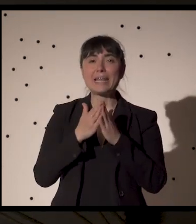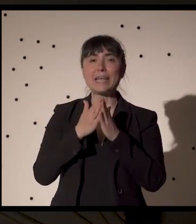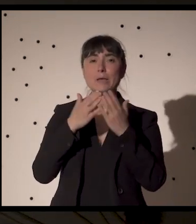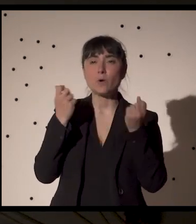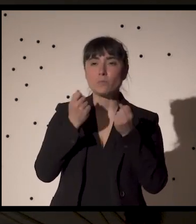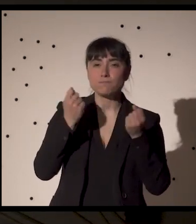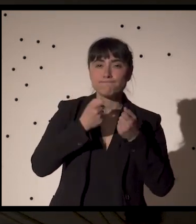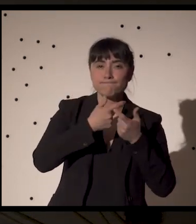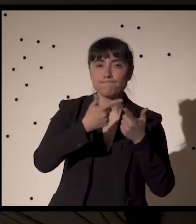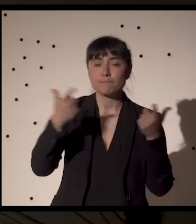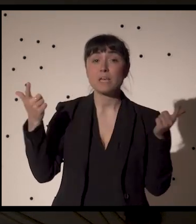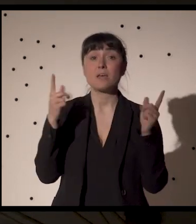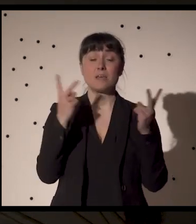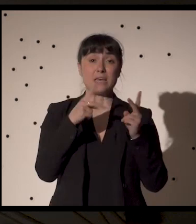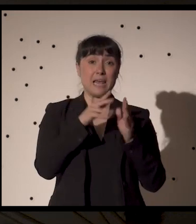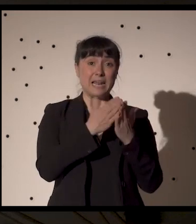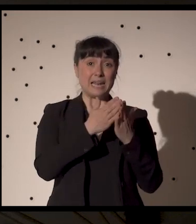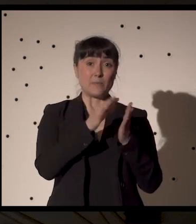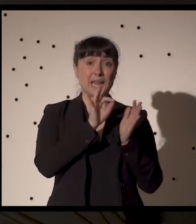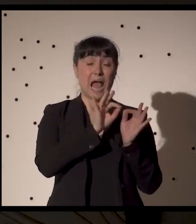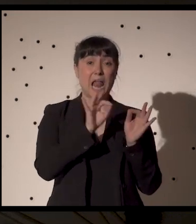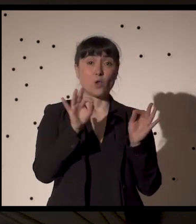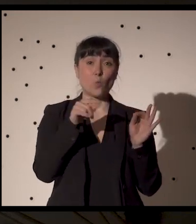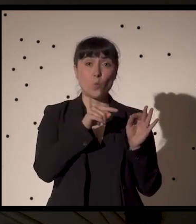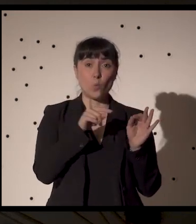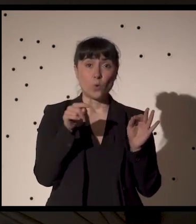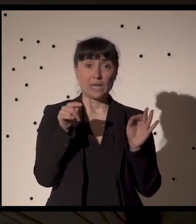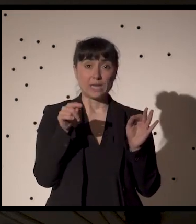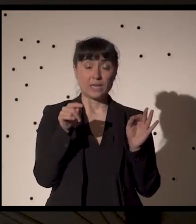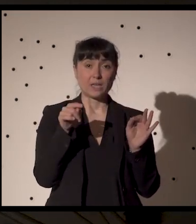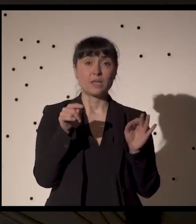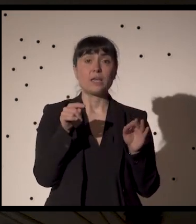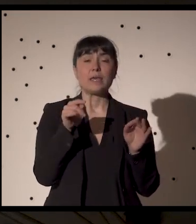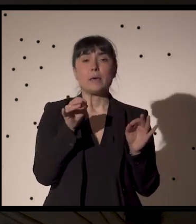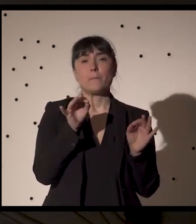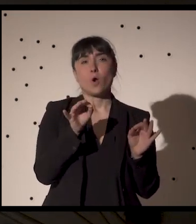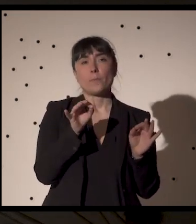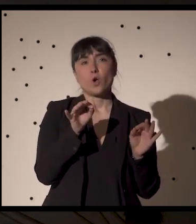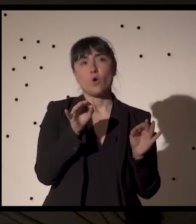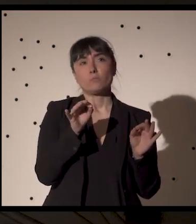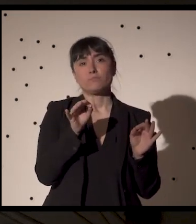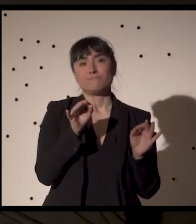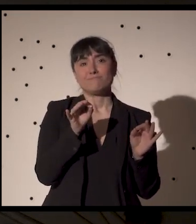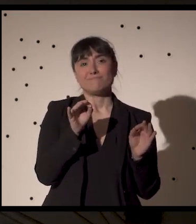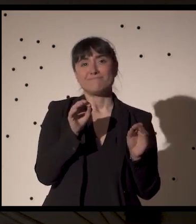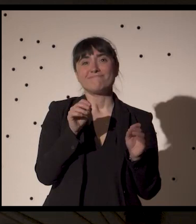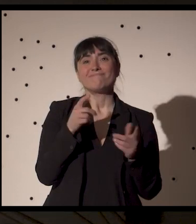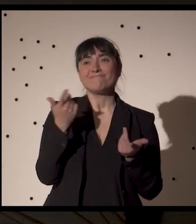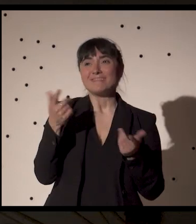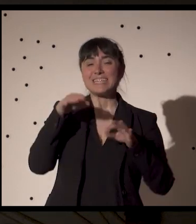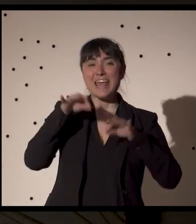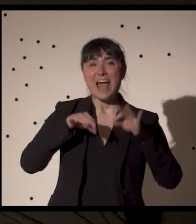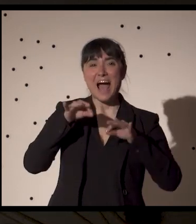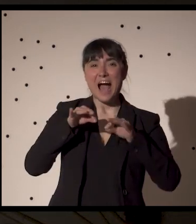di Alcuni testi che tra l'altro sono frutto di una di una richiesta che è stata fatta dal